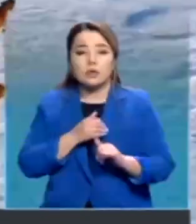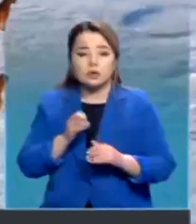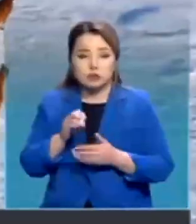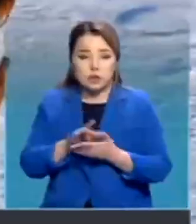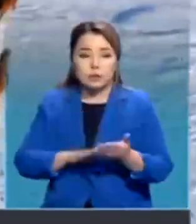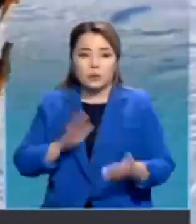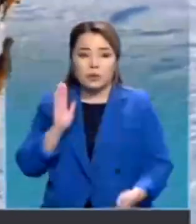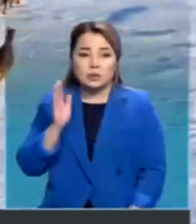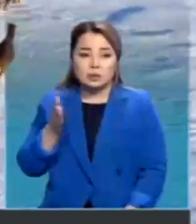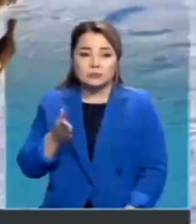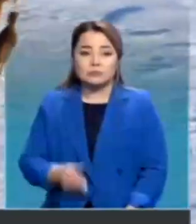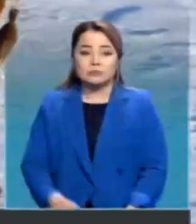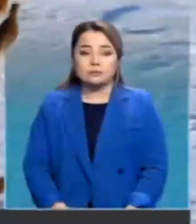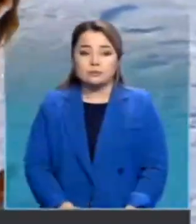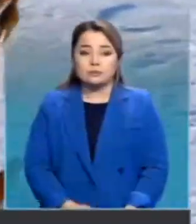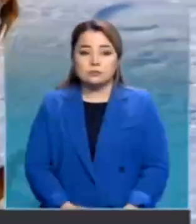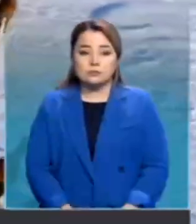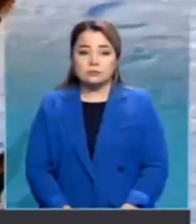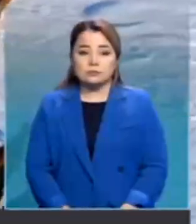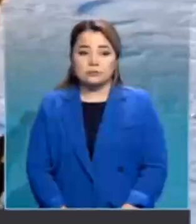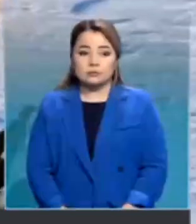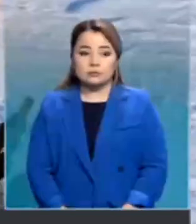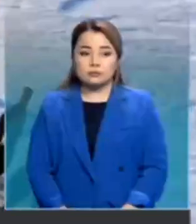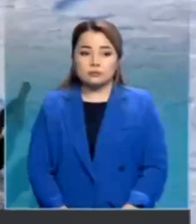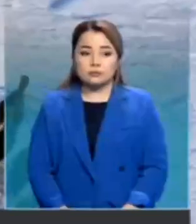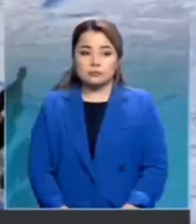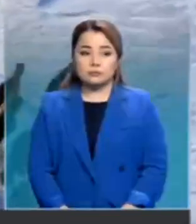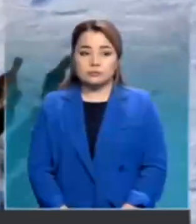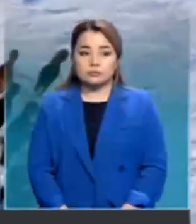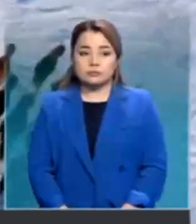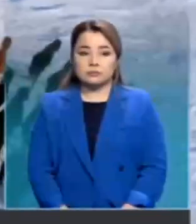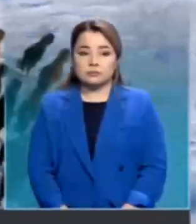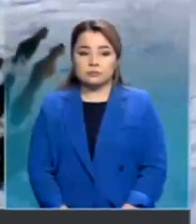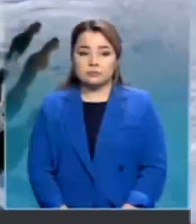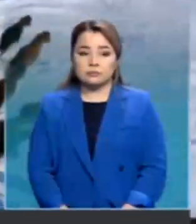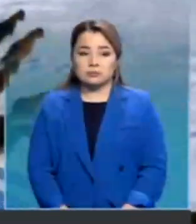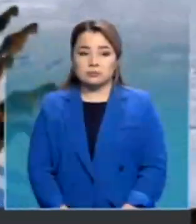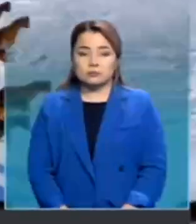жалғаса бермек. Ержан Жақып, Серік Нұртаза, Қазақстан ұлттық арнасы, Абай облысы.